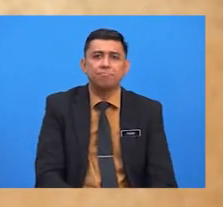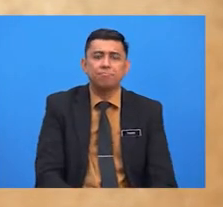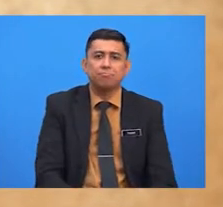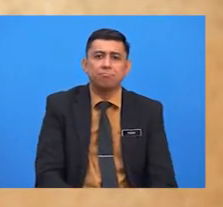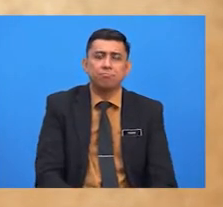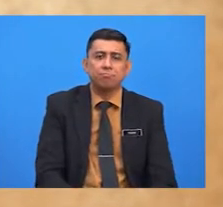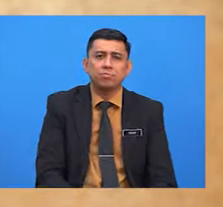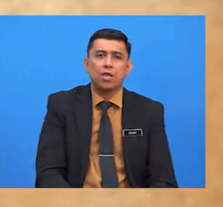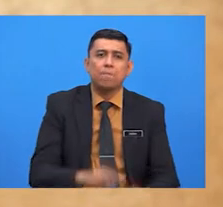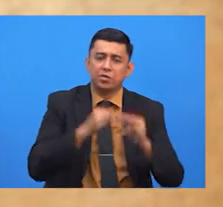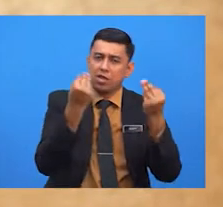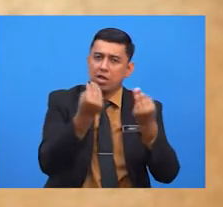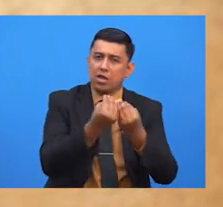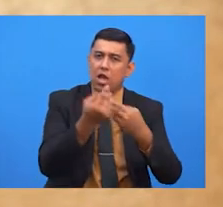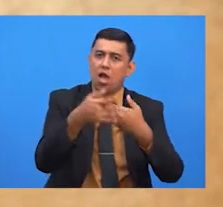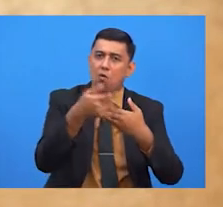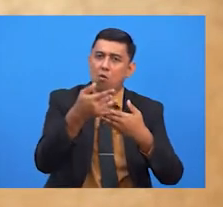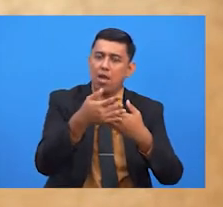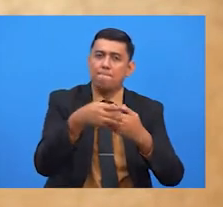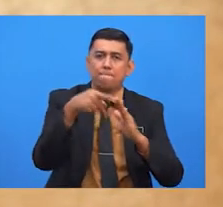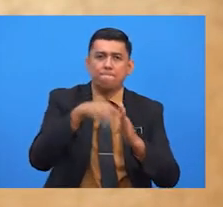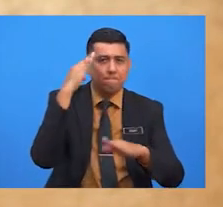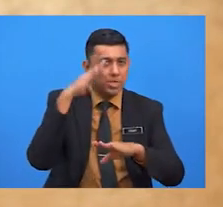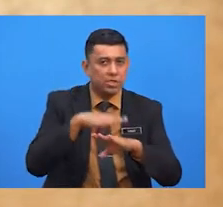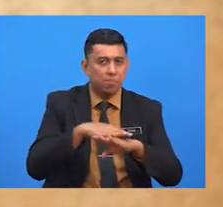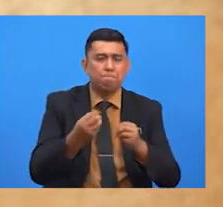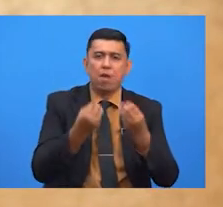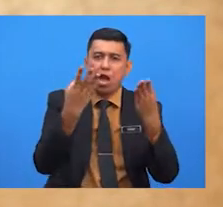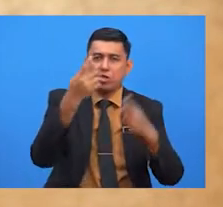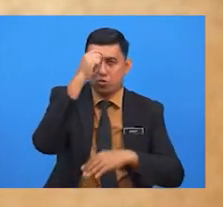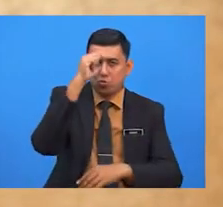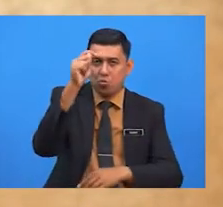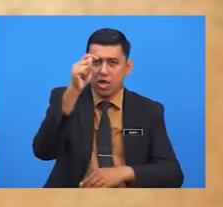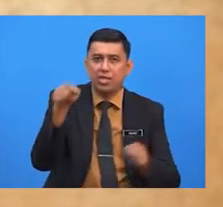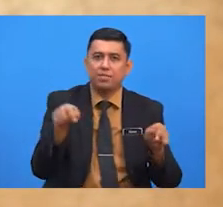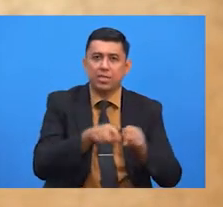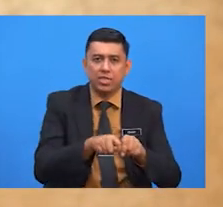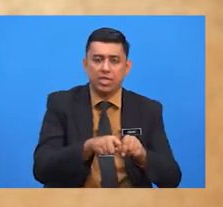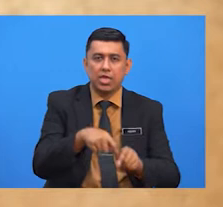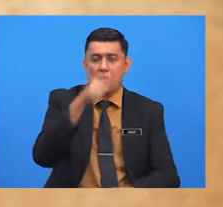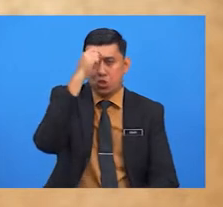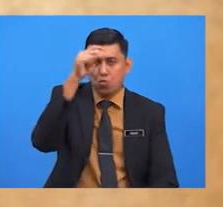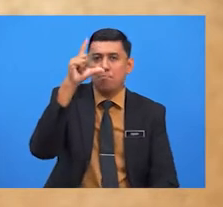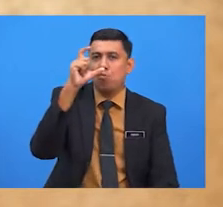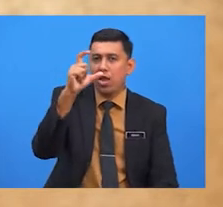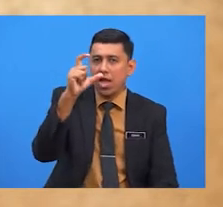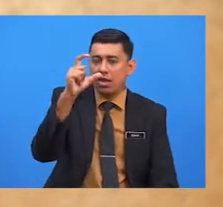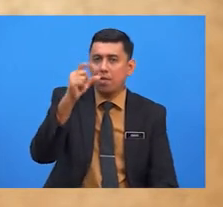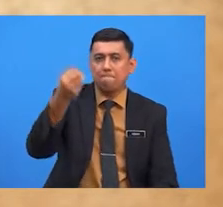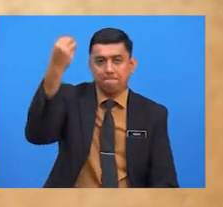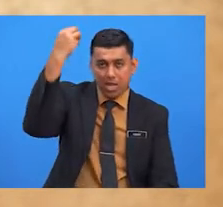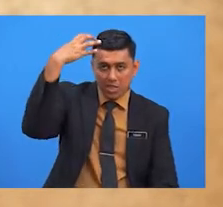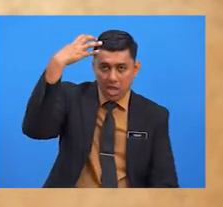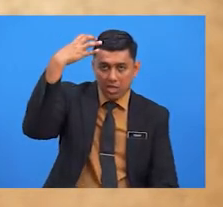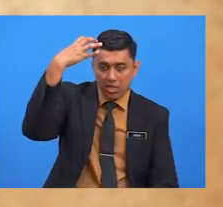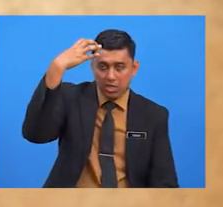Masyarakat tamadun awal mempercayai banyak tuhan seperti Tuhan Bulan, Tuhan